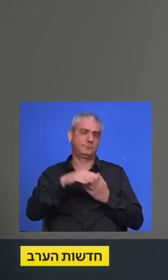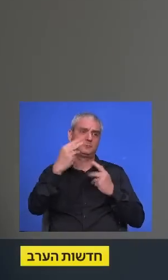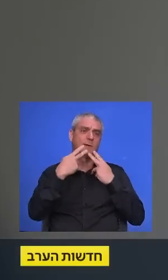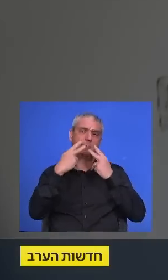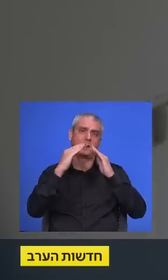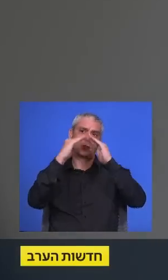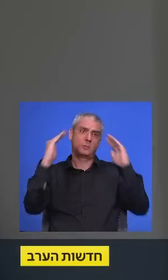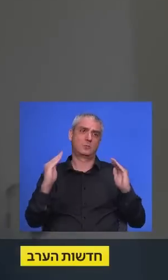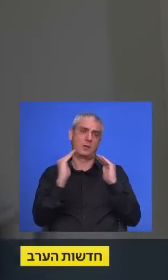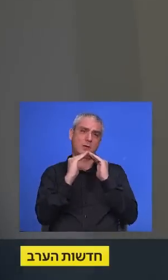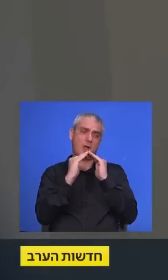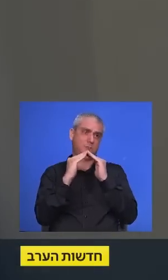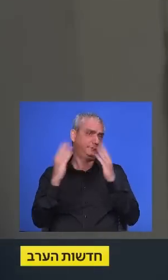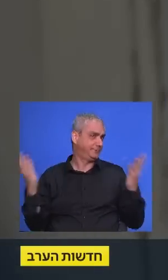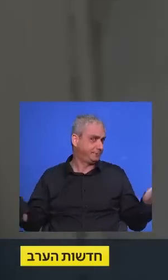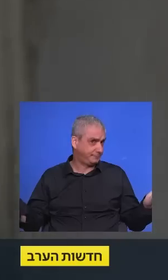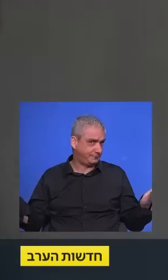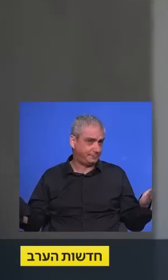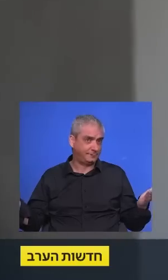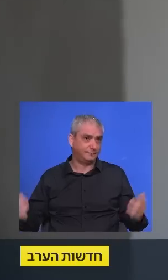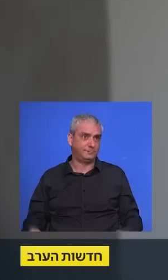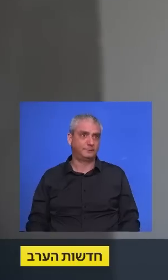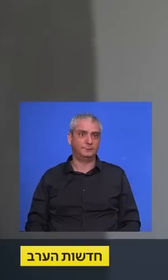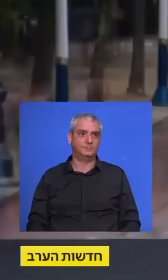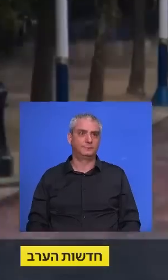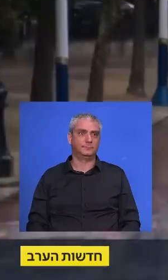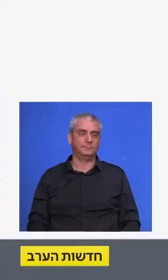מענה לצורך בסיסי, קורת גג.